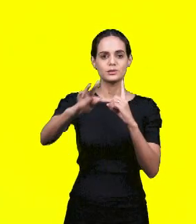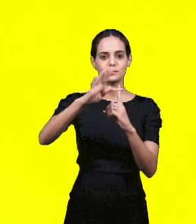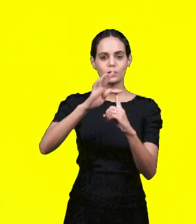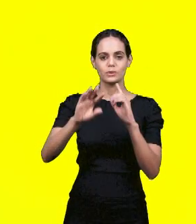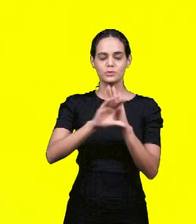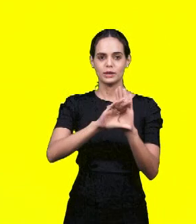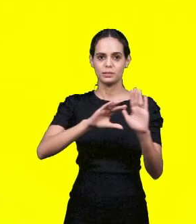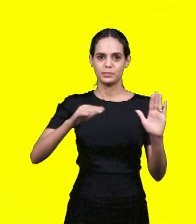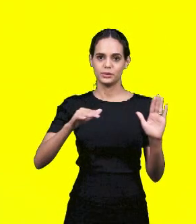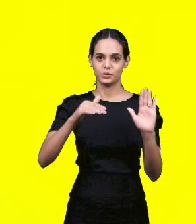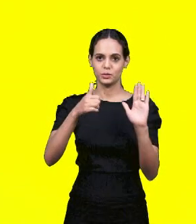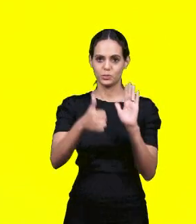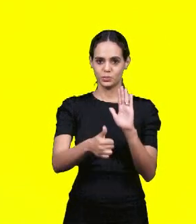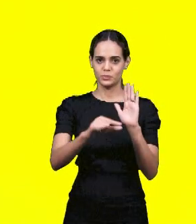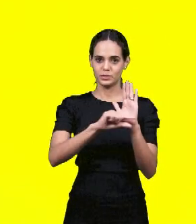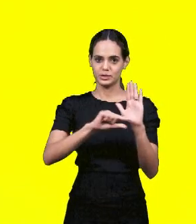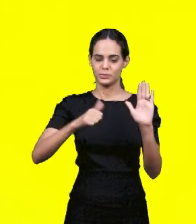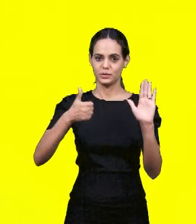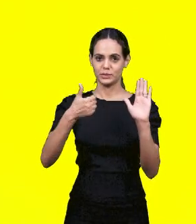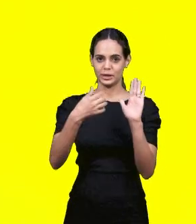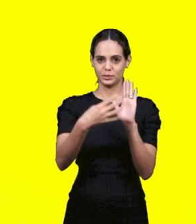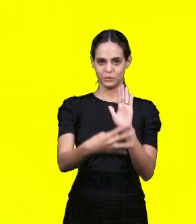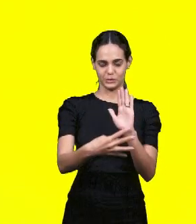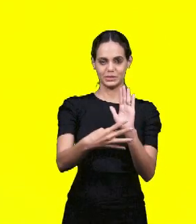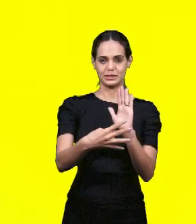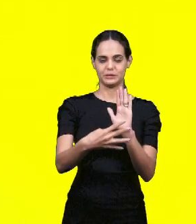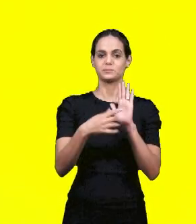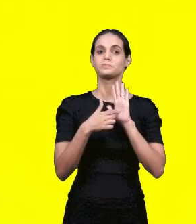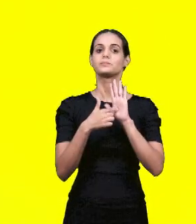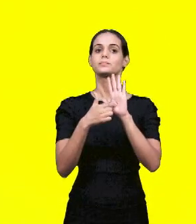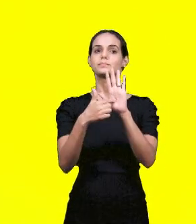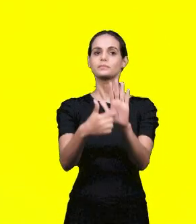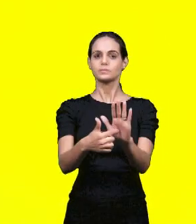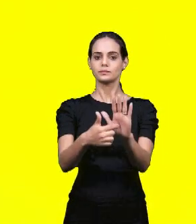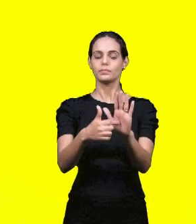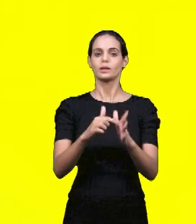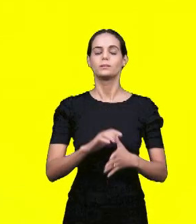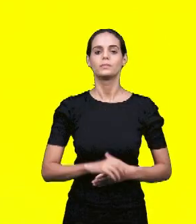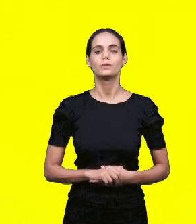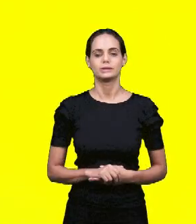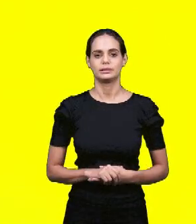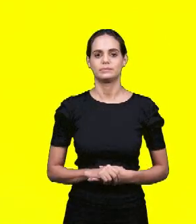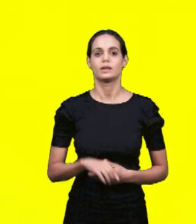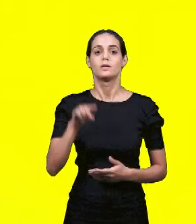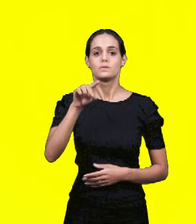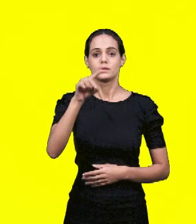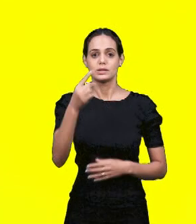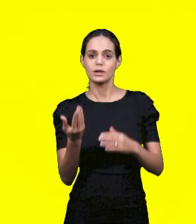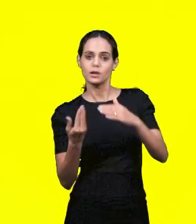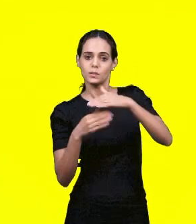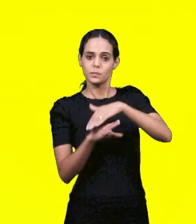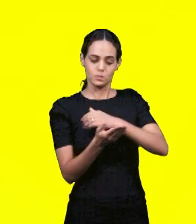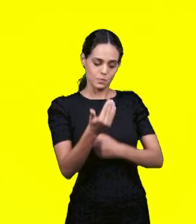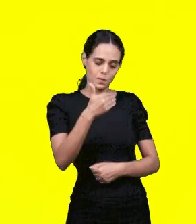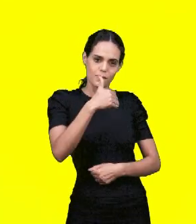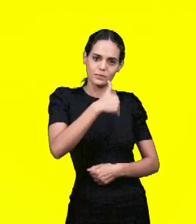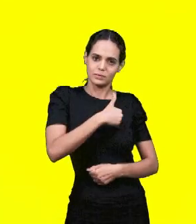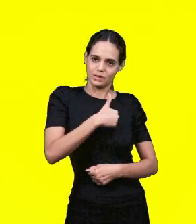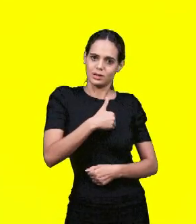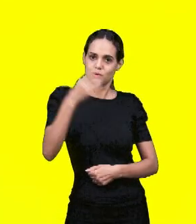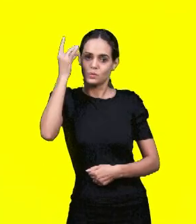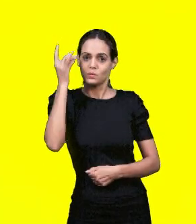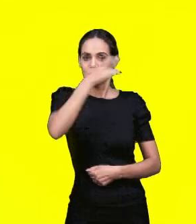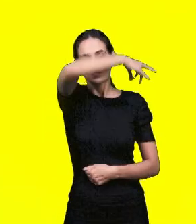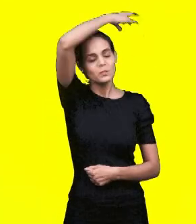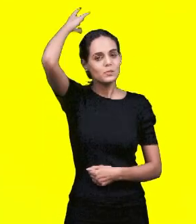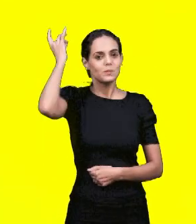deuxième lettre de Paul à Timothée, chapitre 1, verset 14, elle nous dit « Retiens le bon dépôt par le Saint-Esprit qui habite